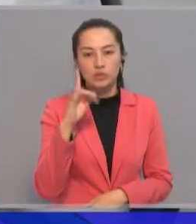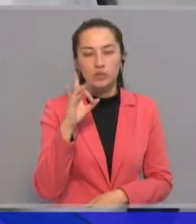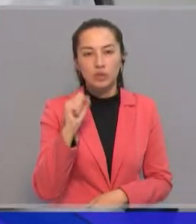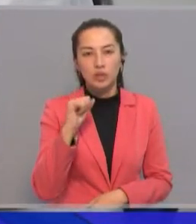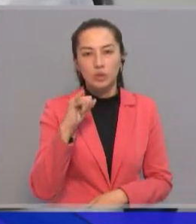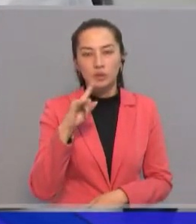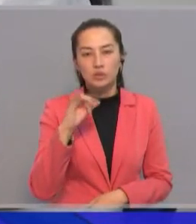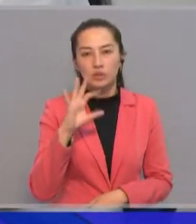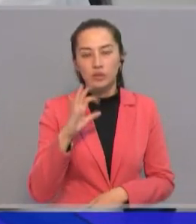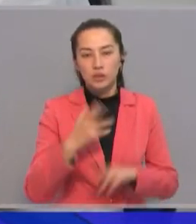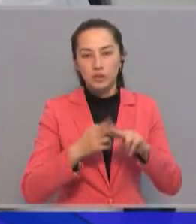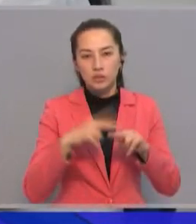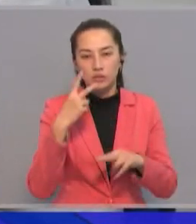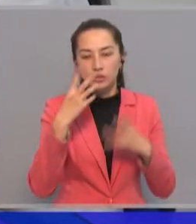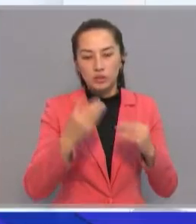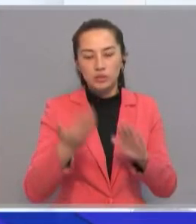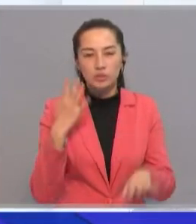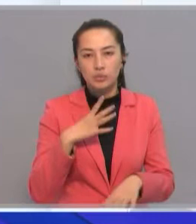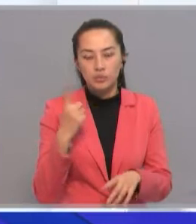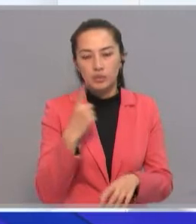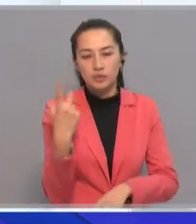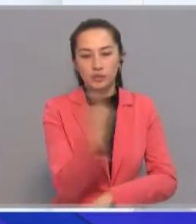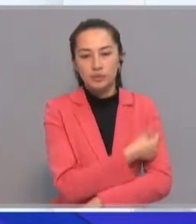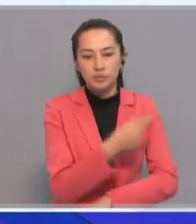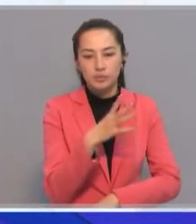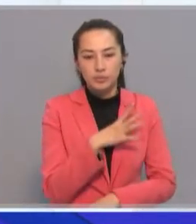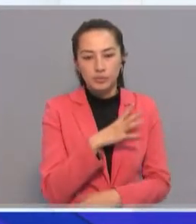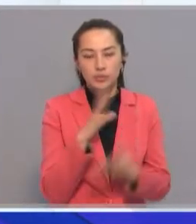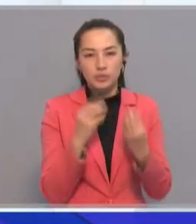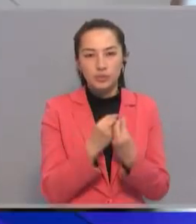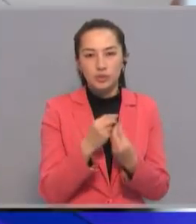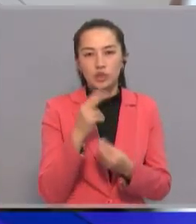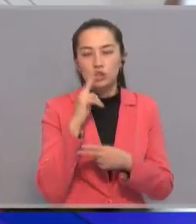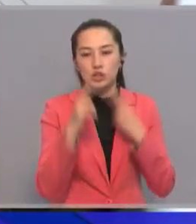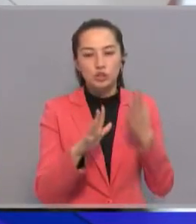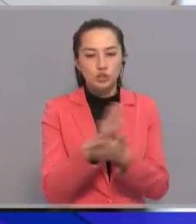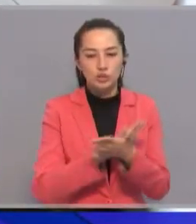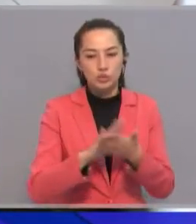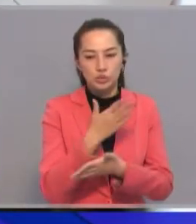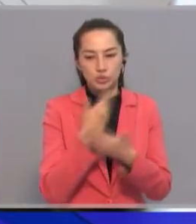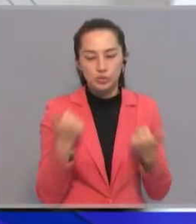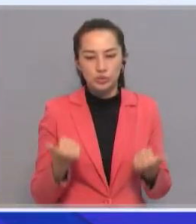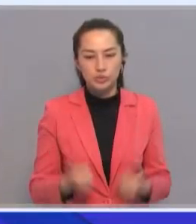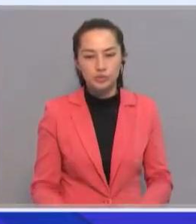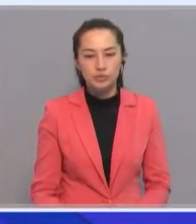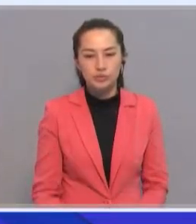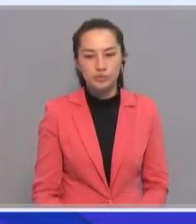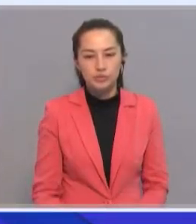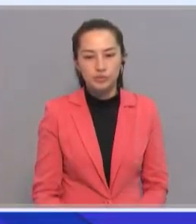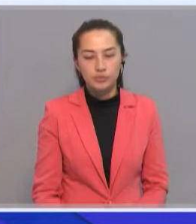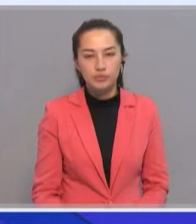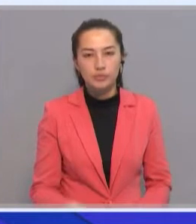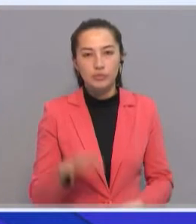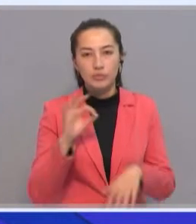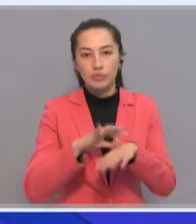20 шақты күн бұрын екпенің бірінші компонентін алған. Ешқандай жанама әсер байқалмапты. Ауруды жеңу